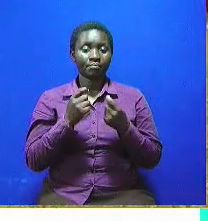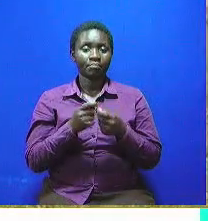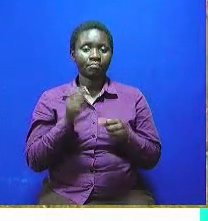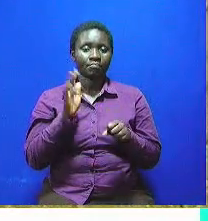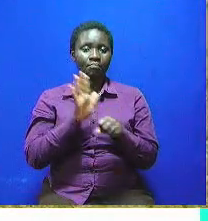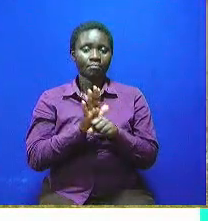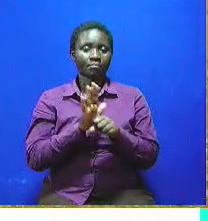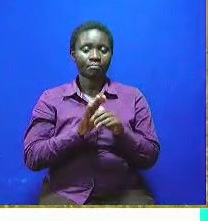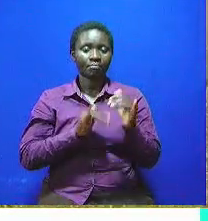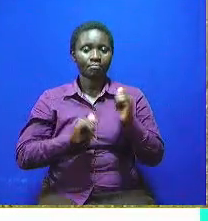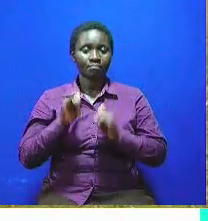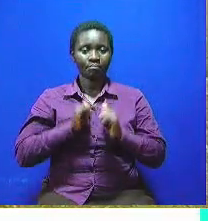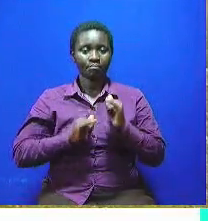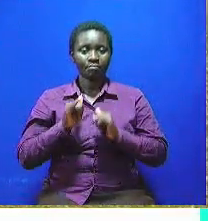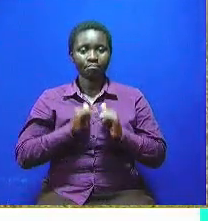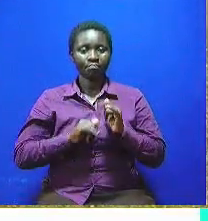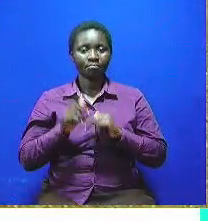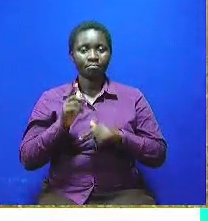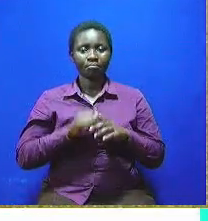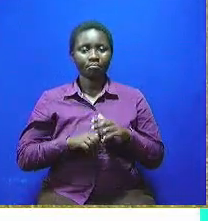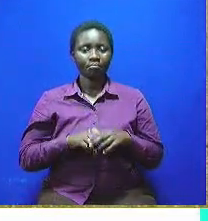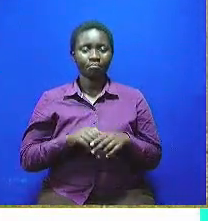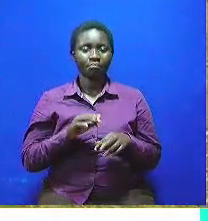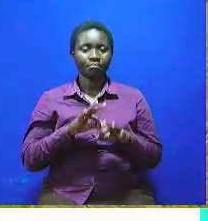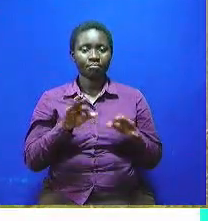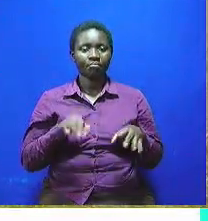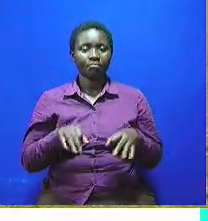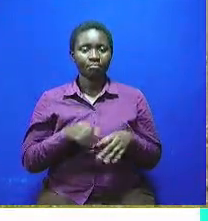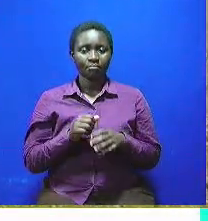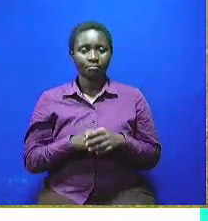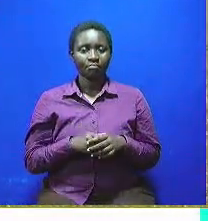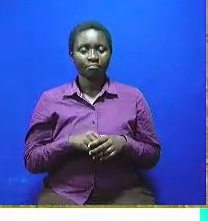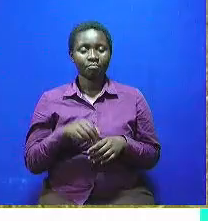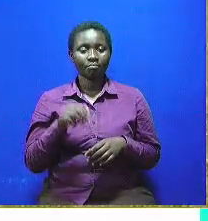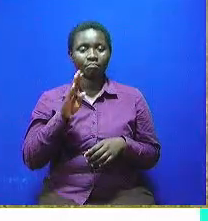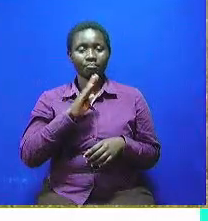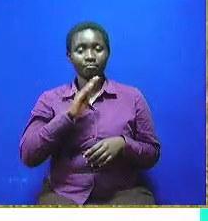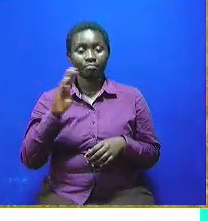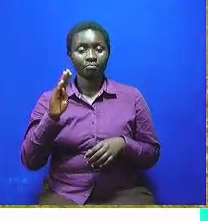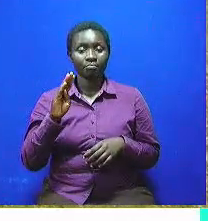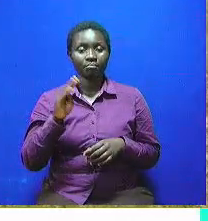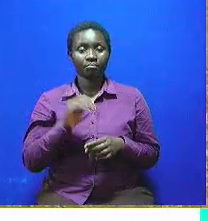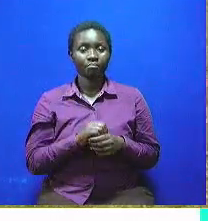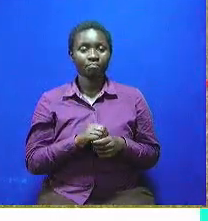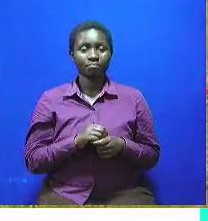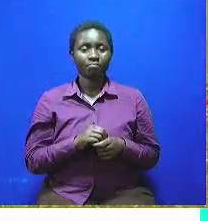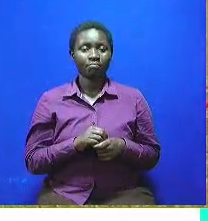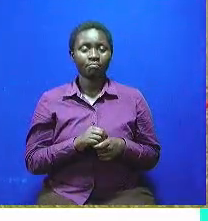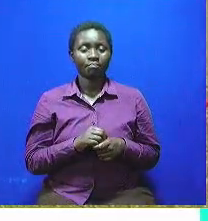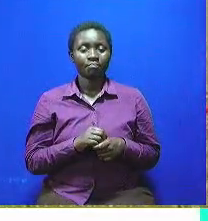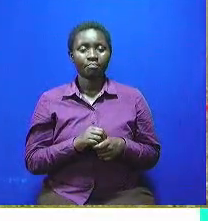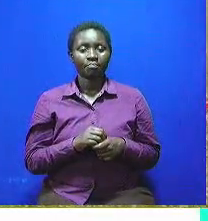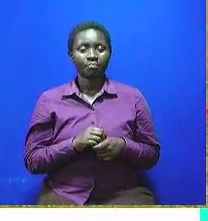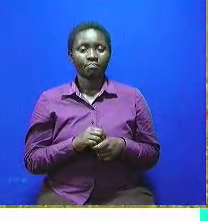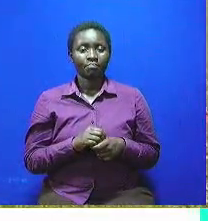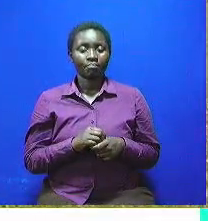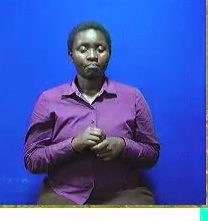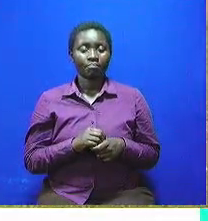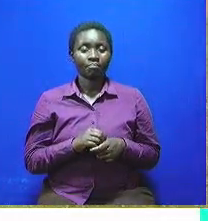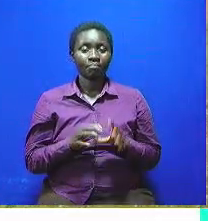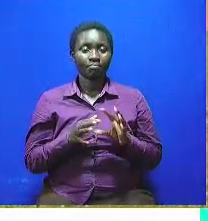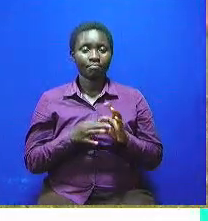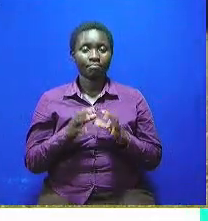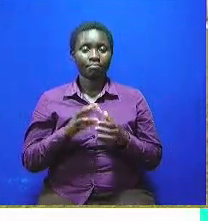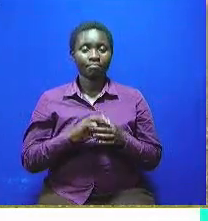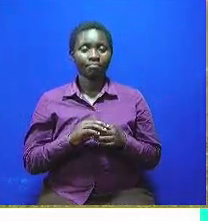sori chise po chiri chia chi hit ase chimbero chia 400 by 400 ase chimbero chia relay gatia